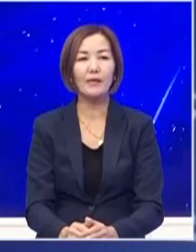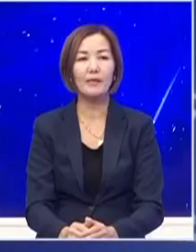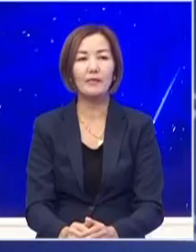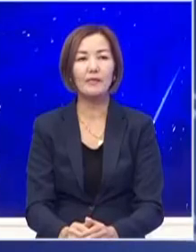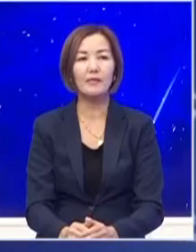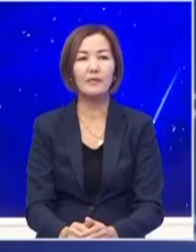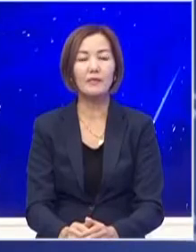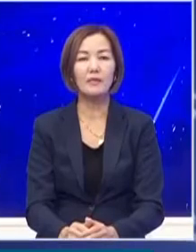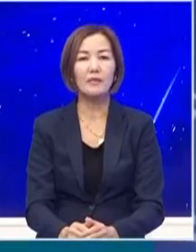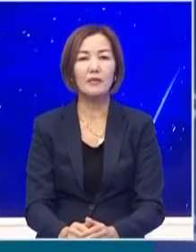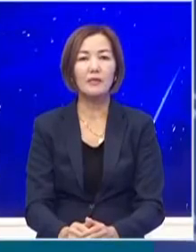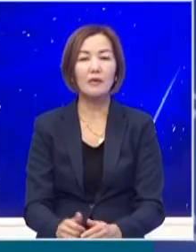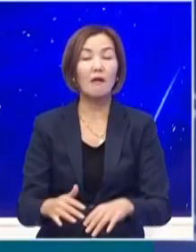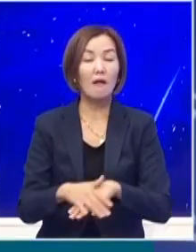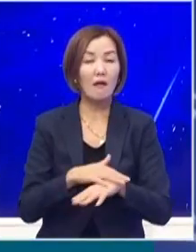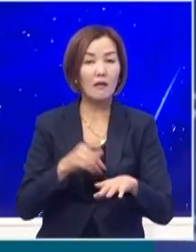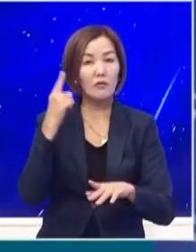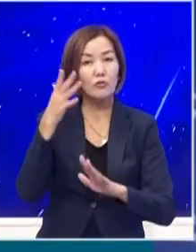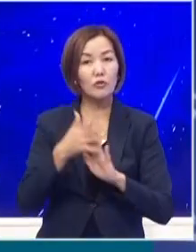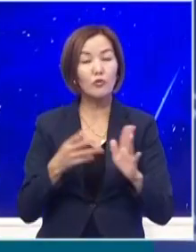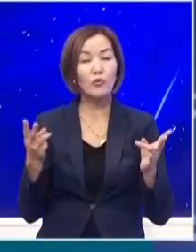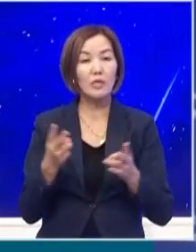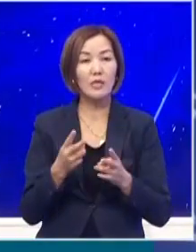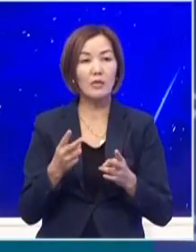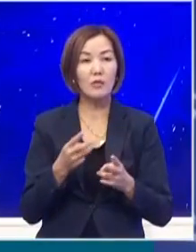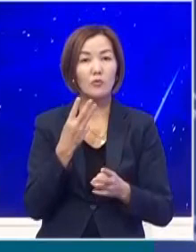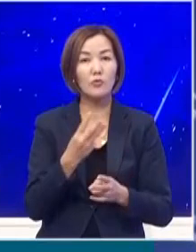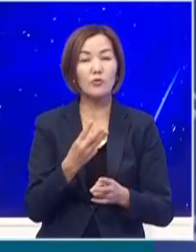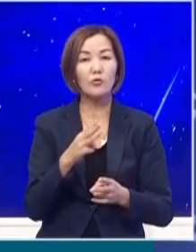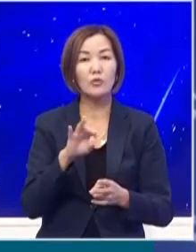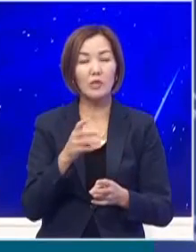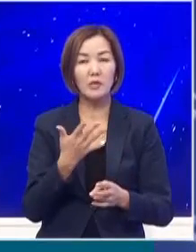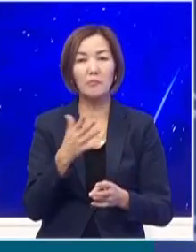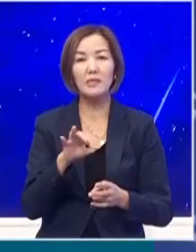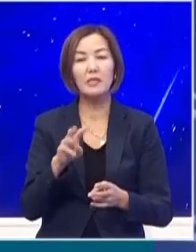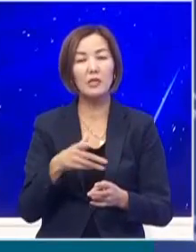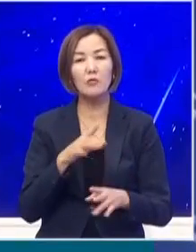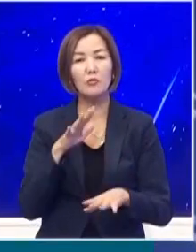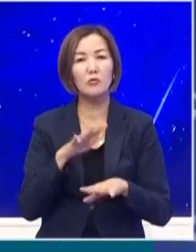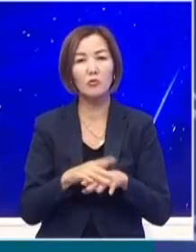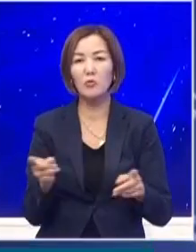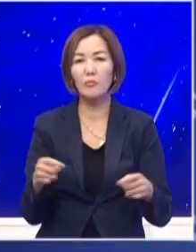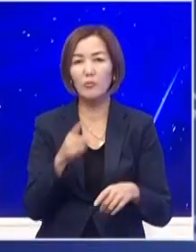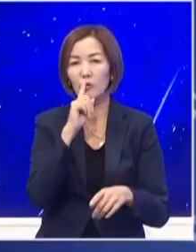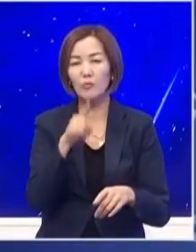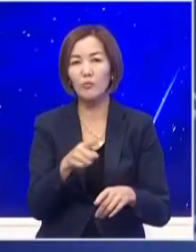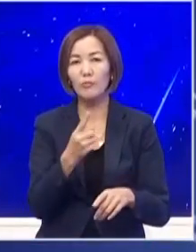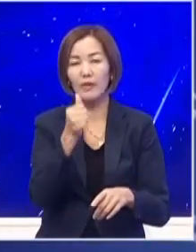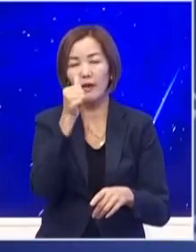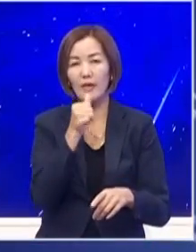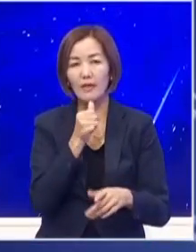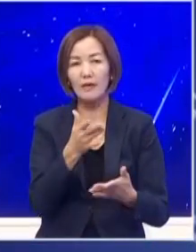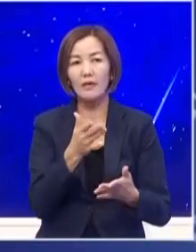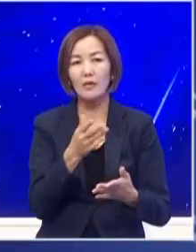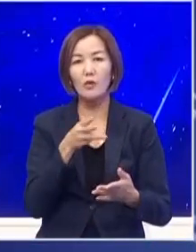Бір түсінік болу керек елдің арасында. Біз 3 теңге, 5 теңге үшін шотын жаппаймыз. Бір айлық есепті көрсеткіштен,